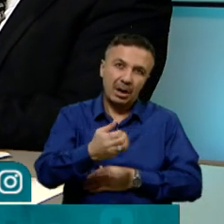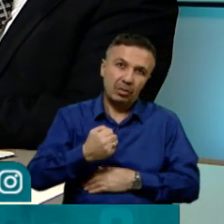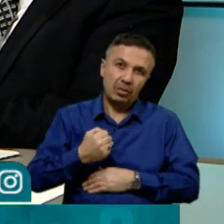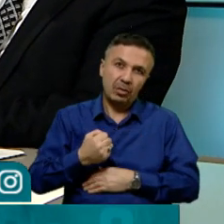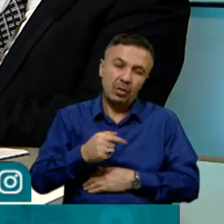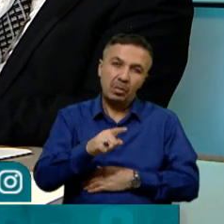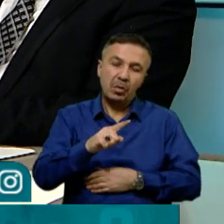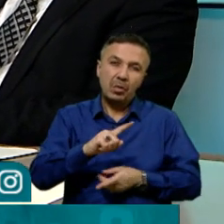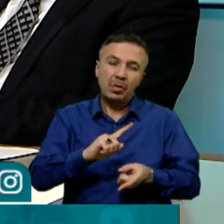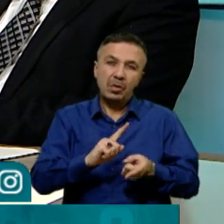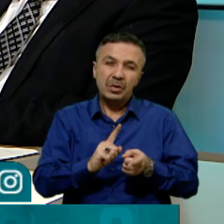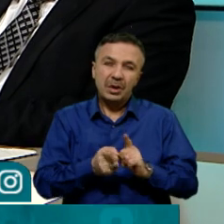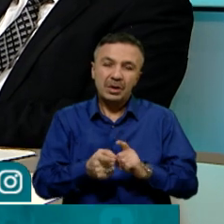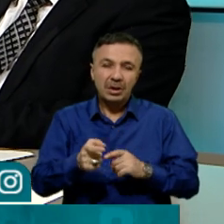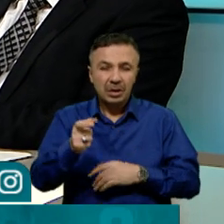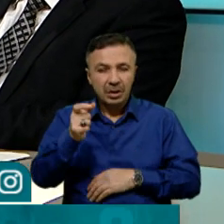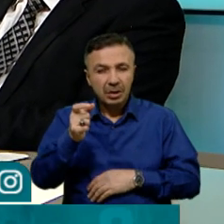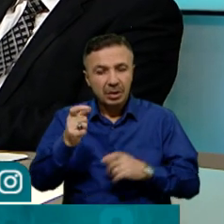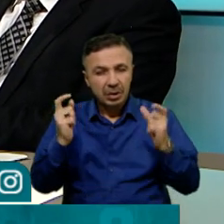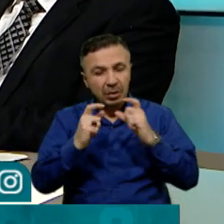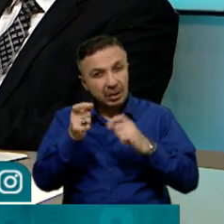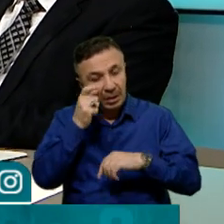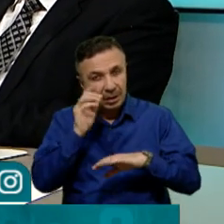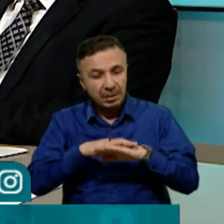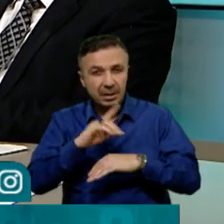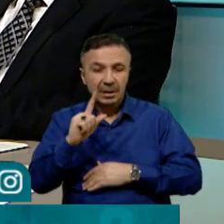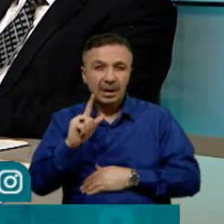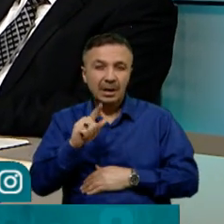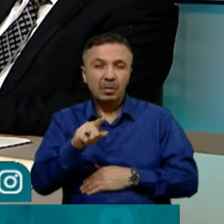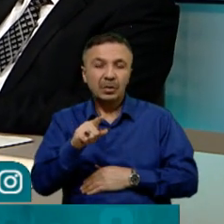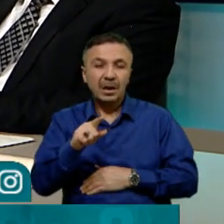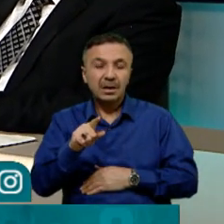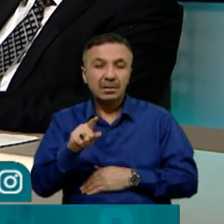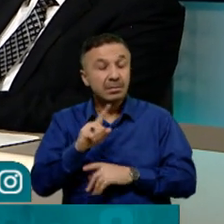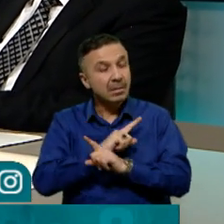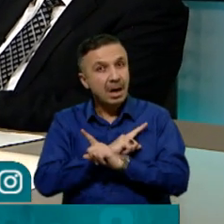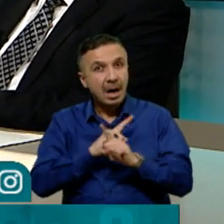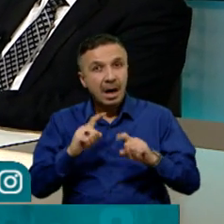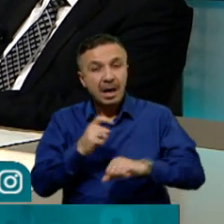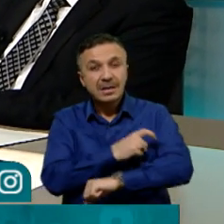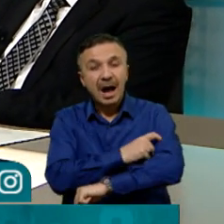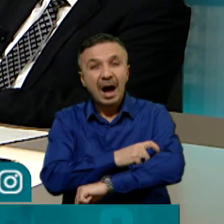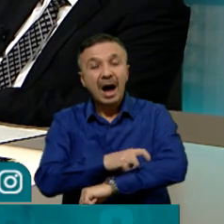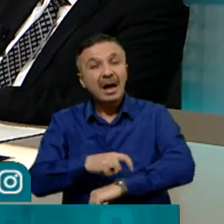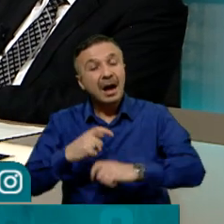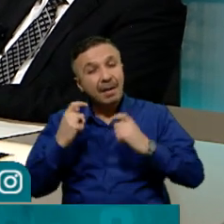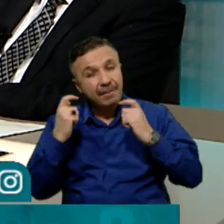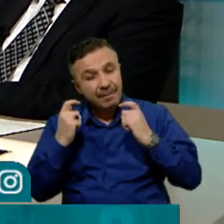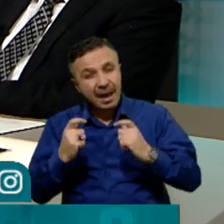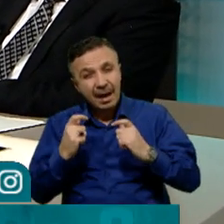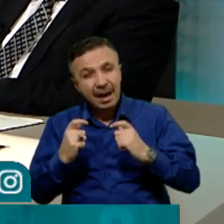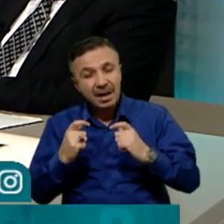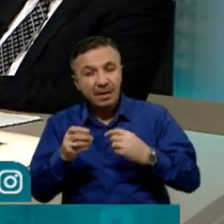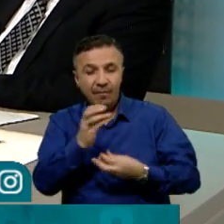tür sigortalarda dikkat edilecek husus bunların kesinlikle haram yerlerde faiz